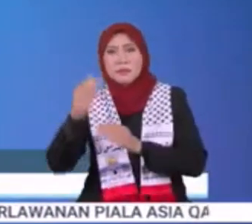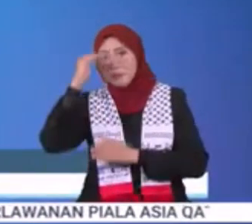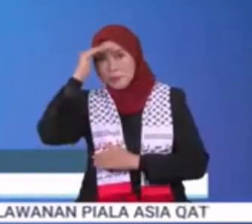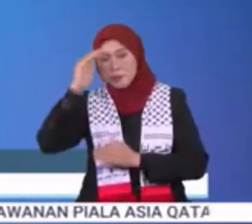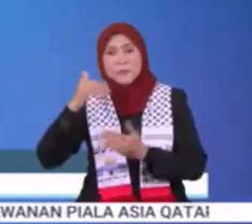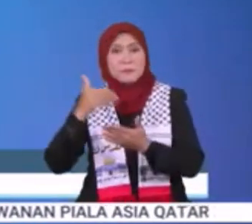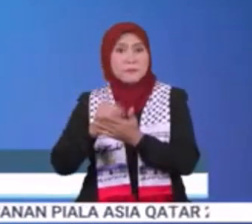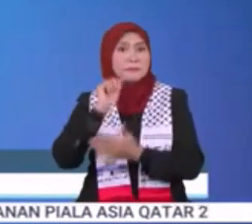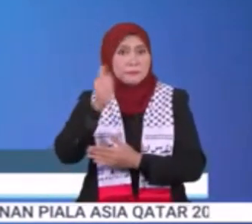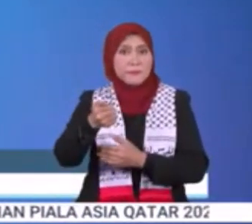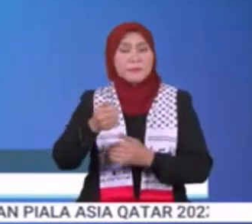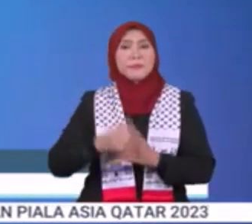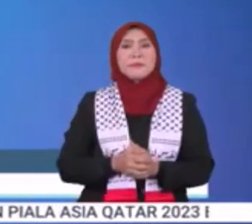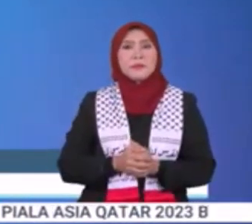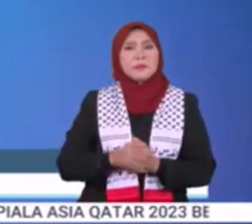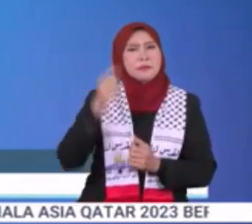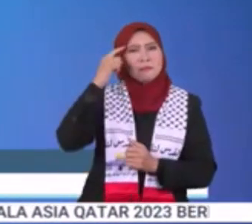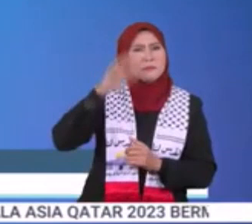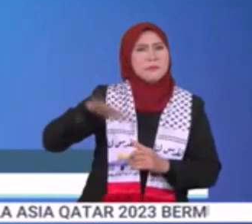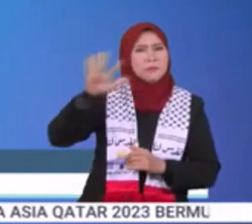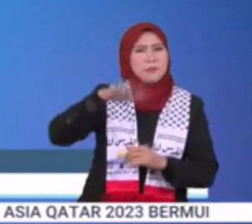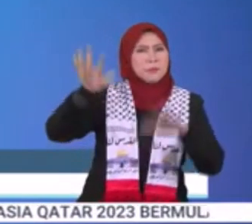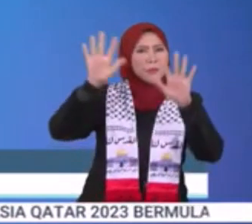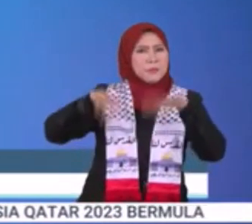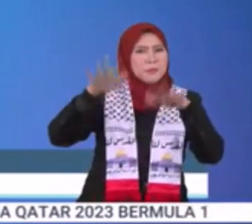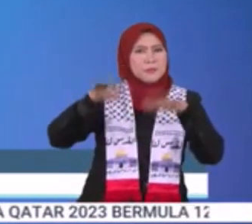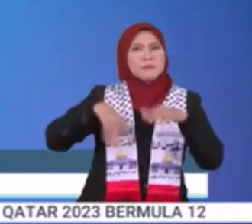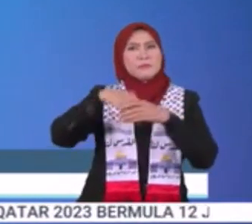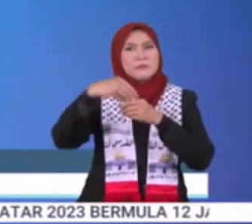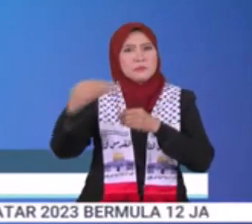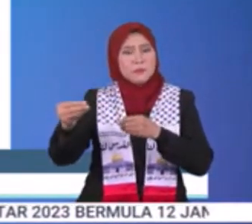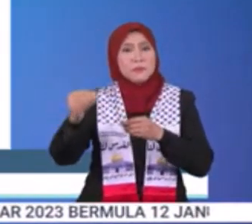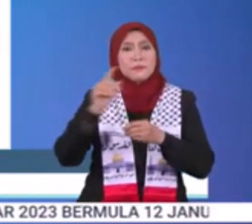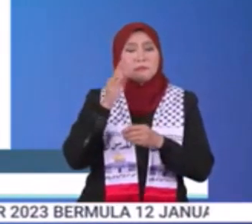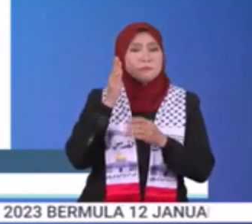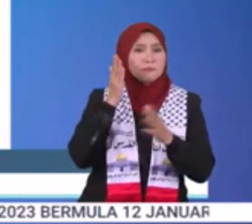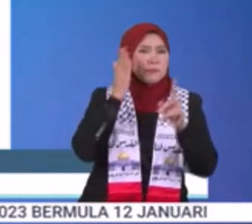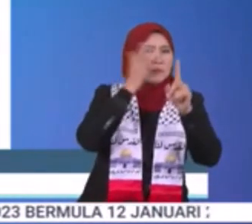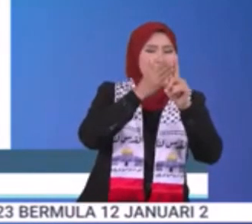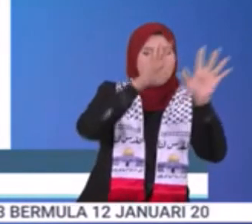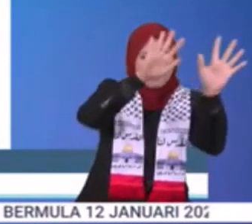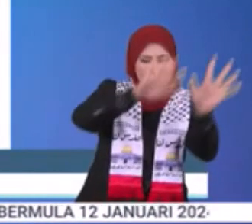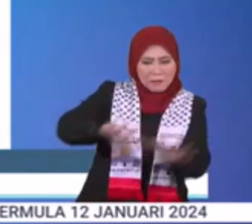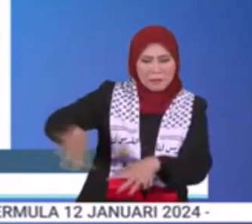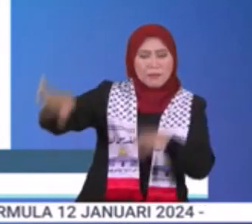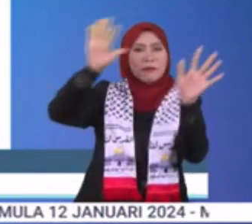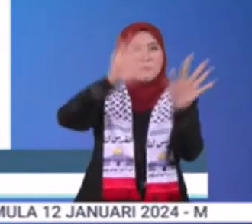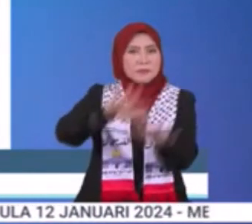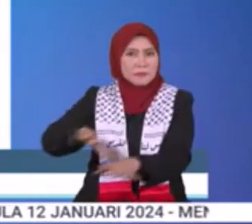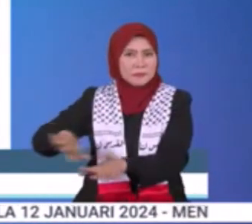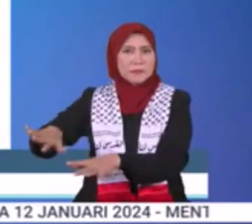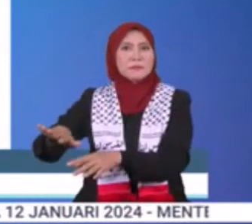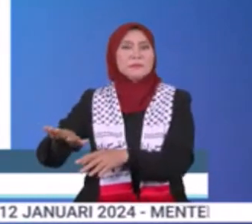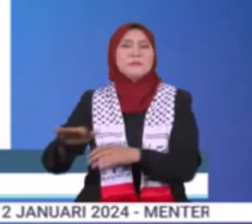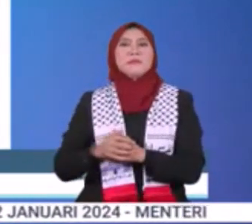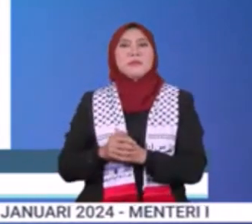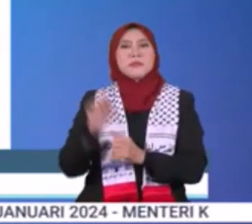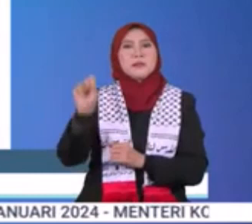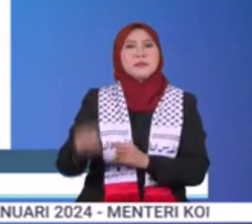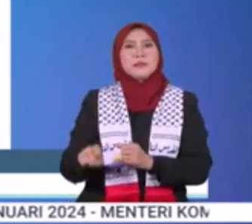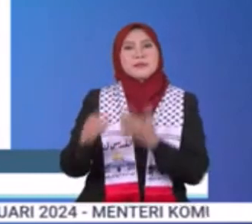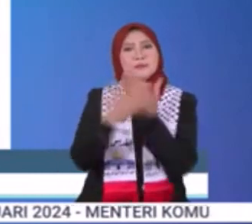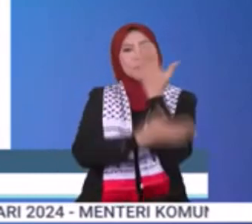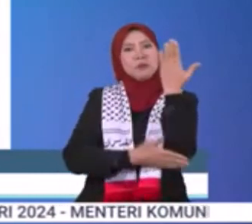esok berdasarkan ramalan cuaca signifikan yang dikeluarkan ia susulan penumpuan angin Timuran yang dijangka berlaku di